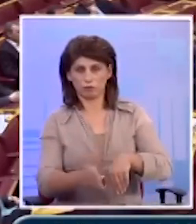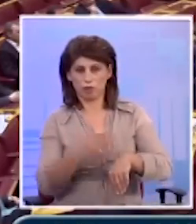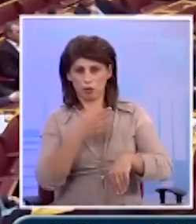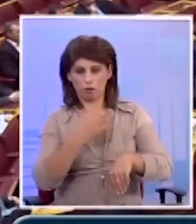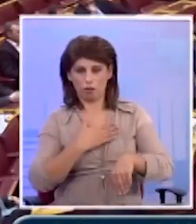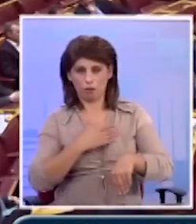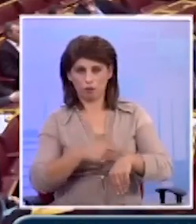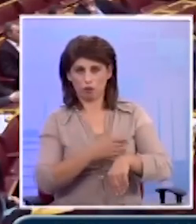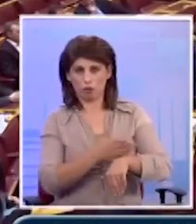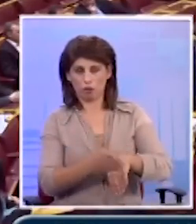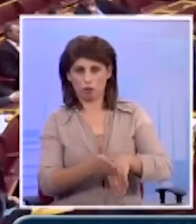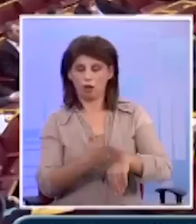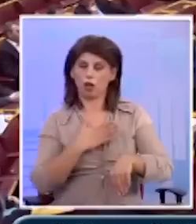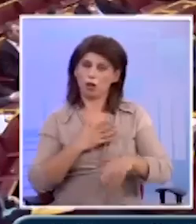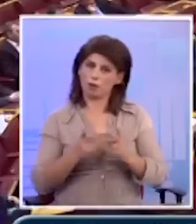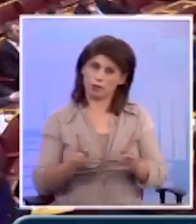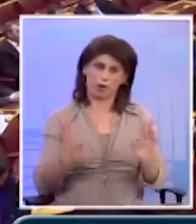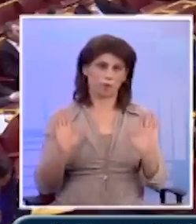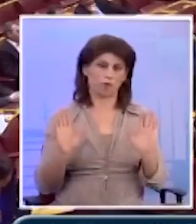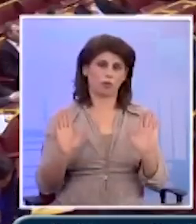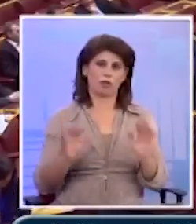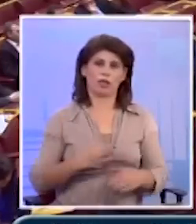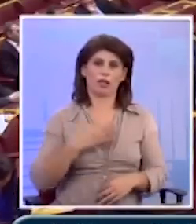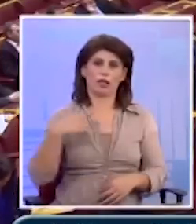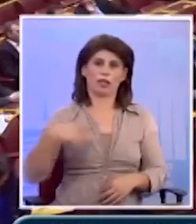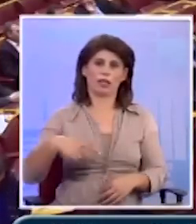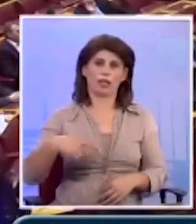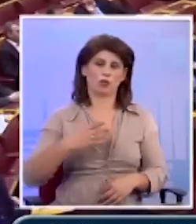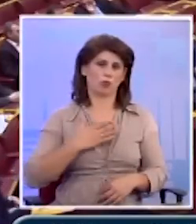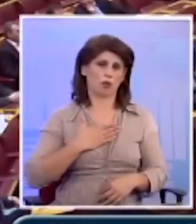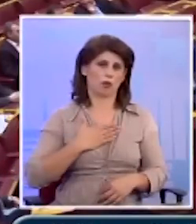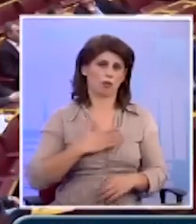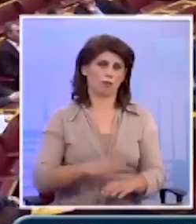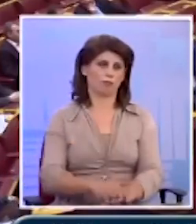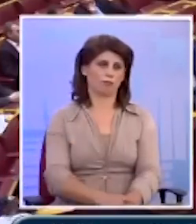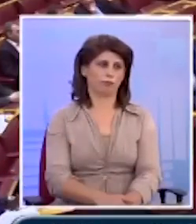από την ομιλία μου. Επιτρέψτε μου, κύριε Τασούλα.